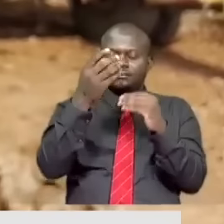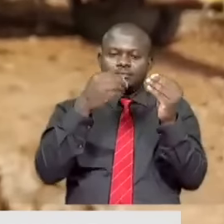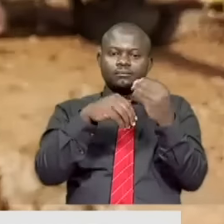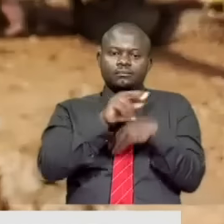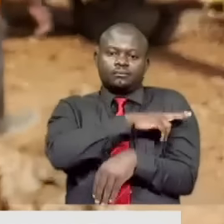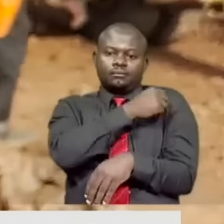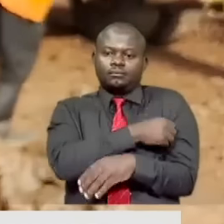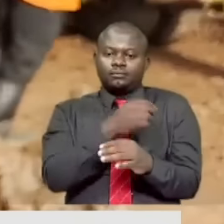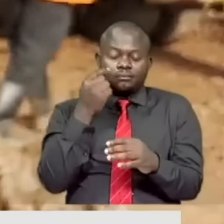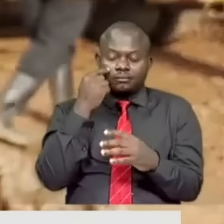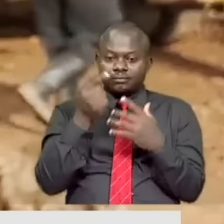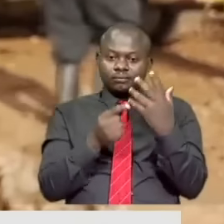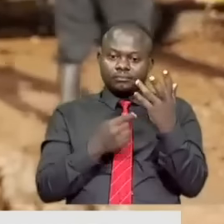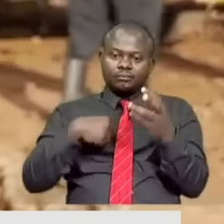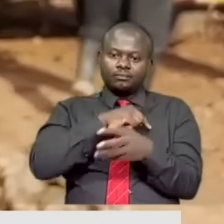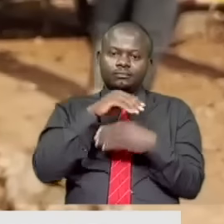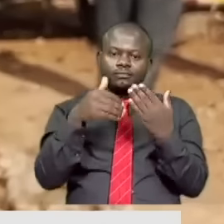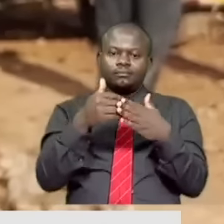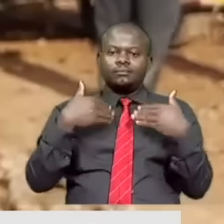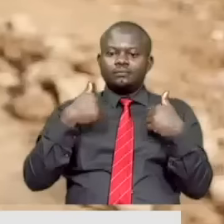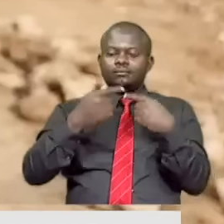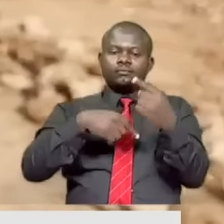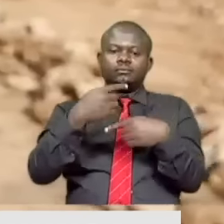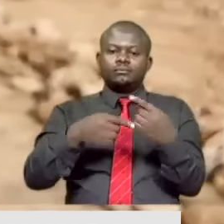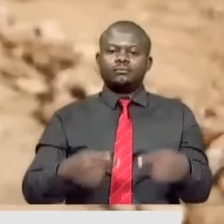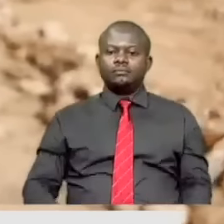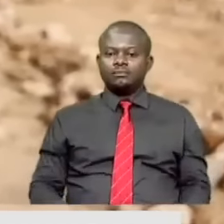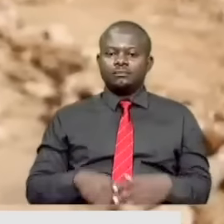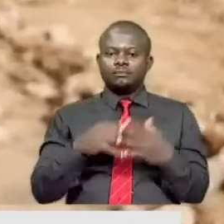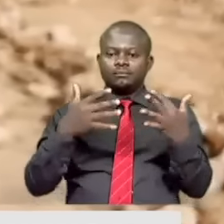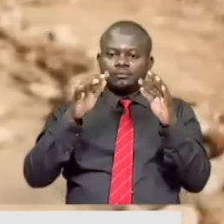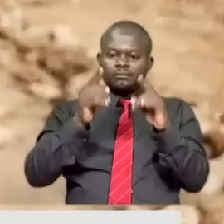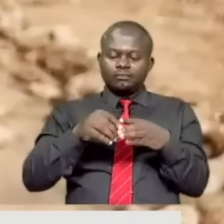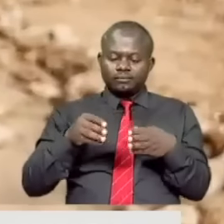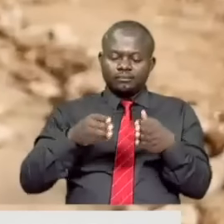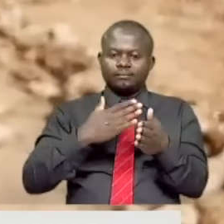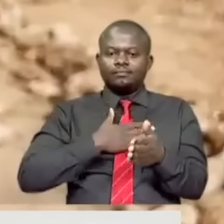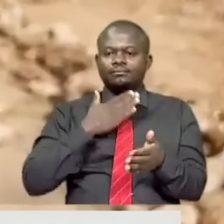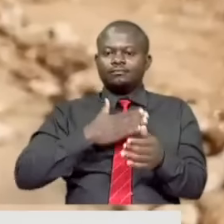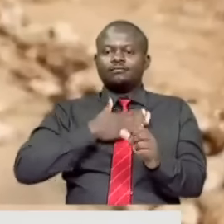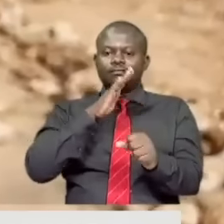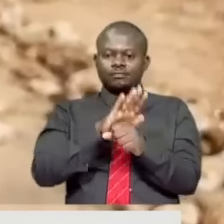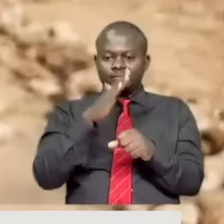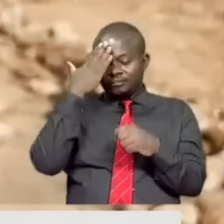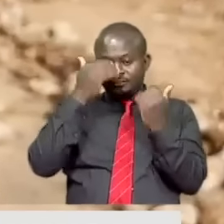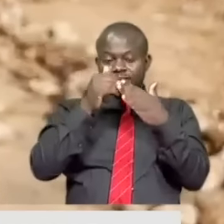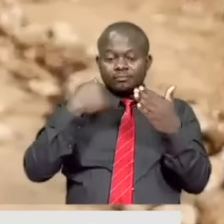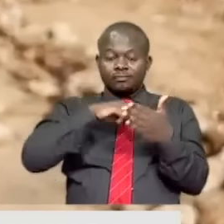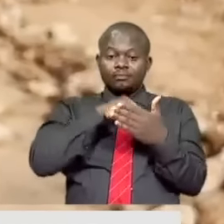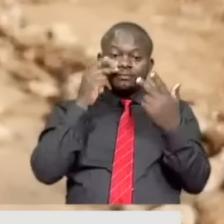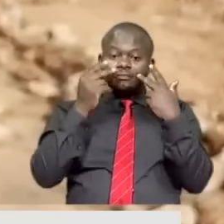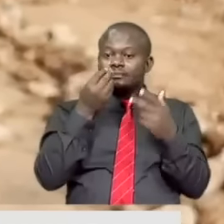ibintu biratereriye nta n'ikibazo kandi ubuzima buno burakomeje nkigera ngo n'uko no muhanda byaranejeje kuko nje mu kubona ibyo